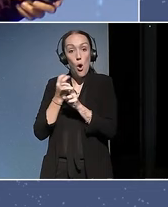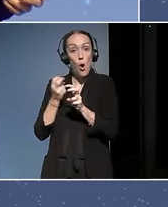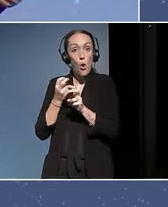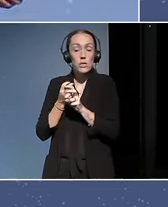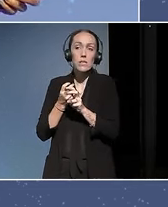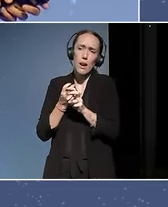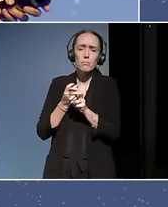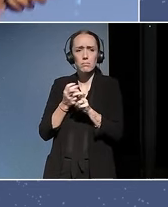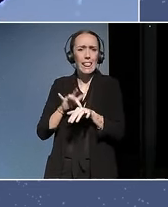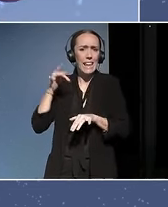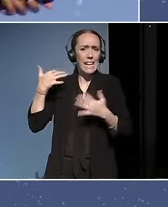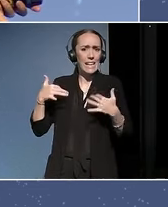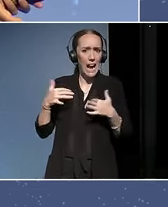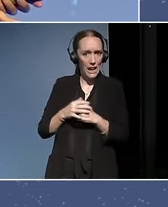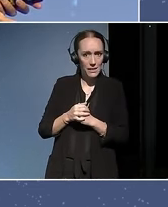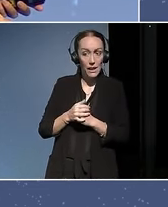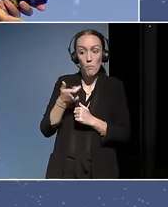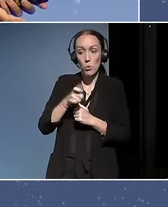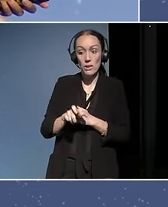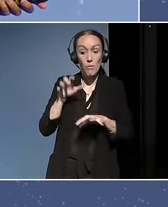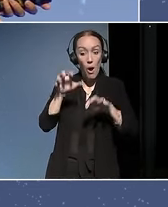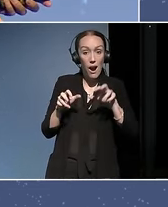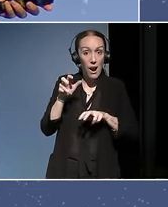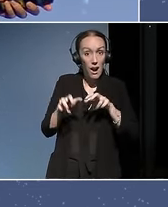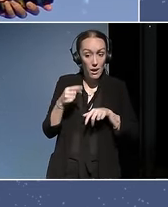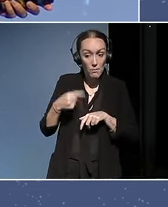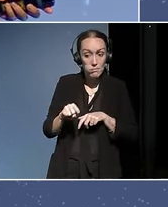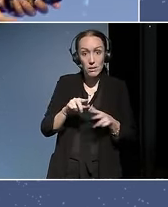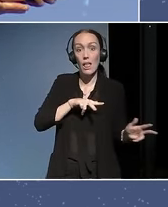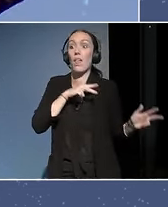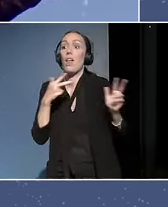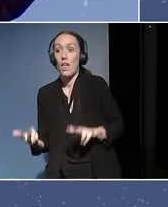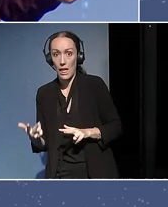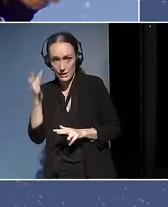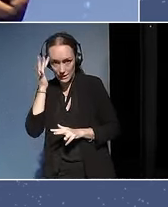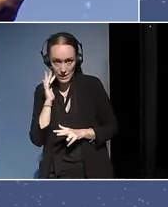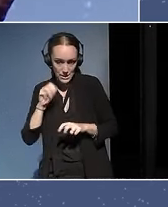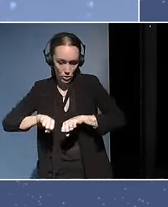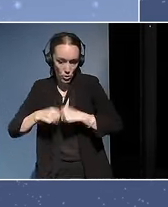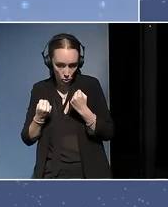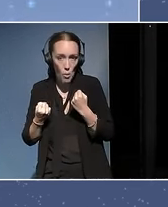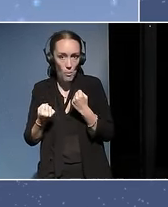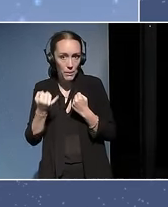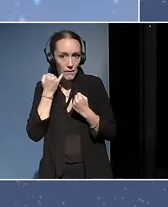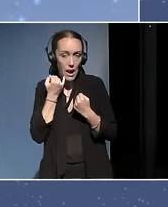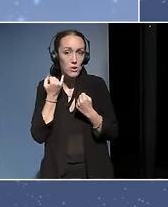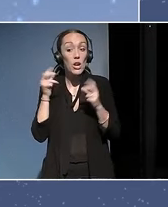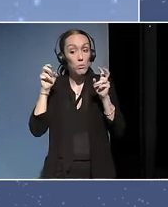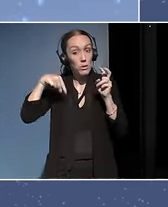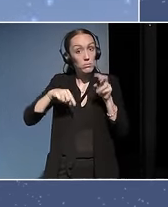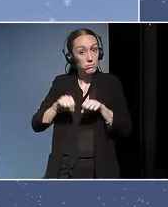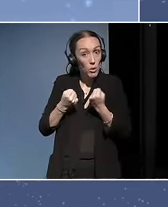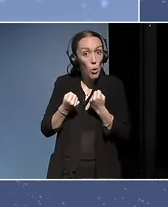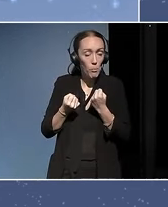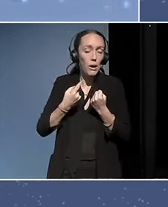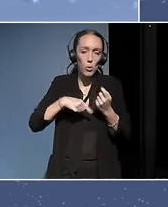anche delicate se sto animale cade se le potrebbe spaccare Questa è una delle cose su cui stiamo discutendo ancora oggi e